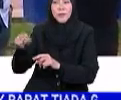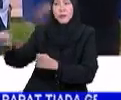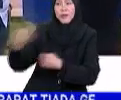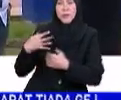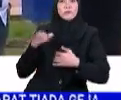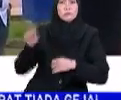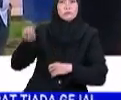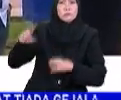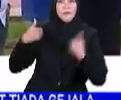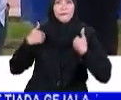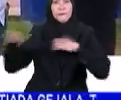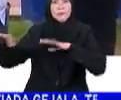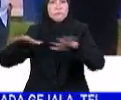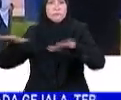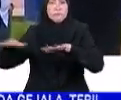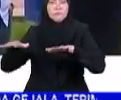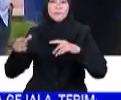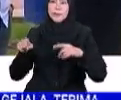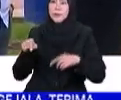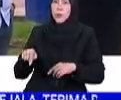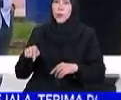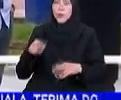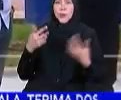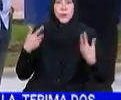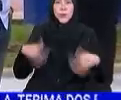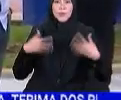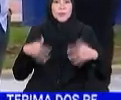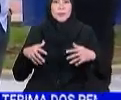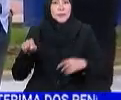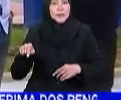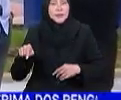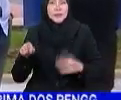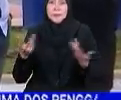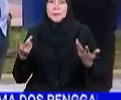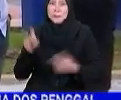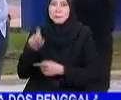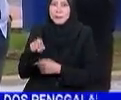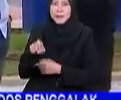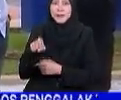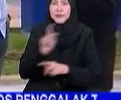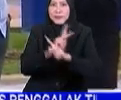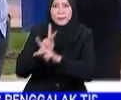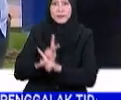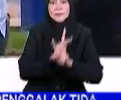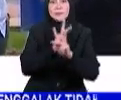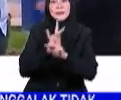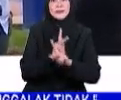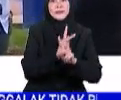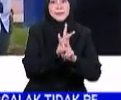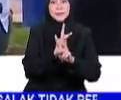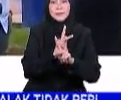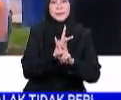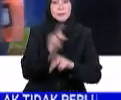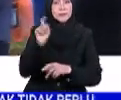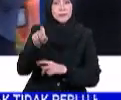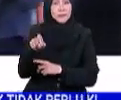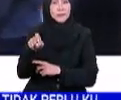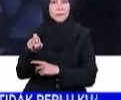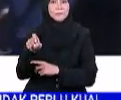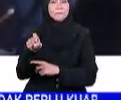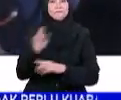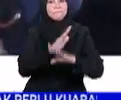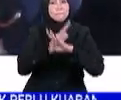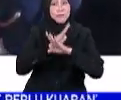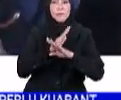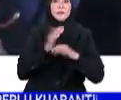dia rasa juga. So saya cakap, oh ini bukan benda kecil lah. Ini bukan benda kecil. So kita kena ambil langkah jaga-jaga. Semua kena evacuate lah. Memang kena